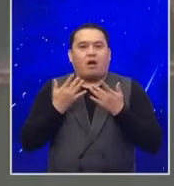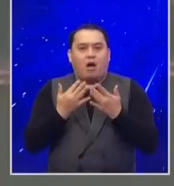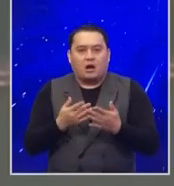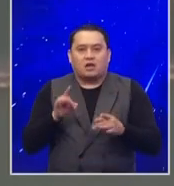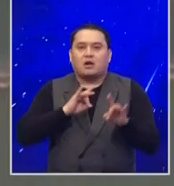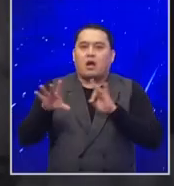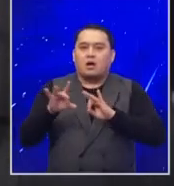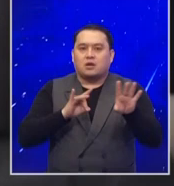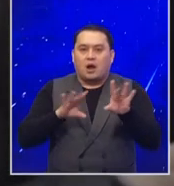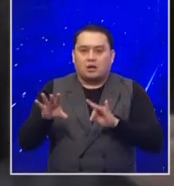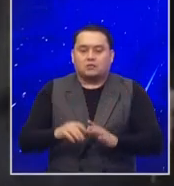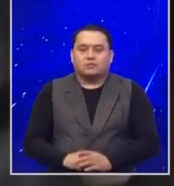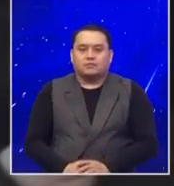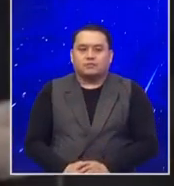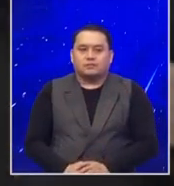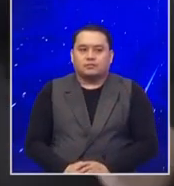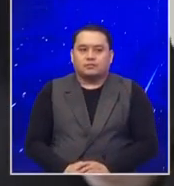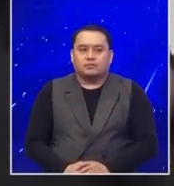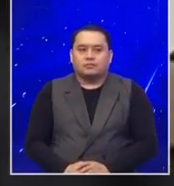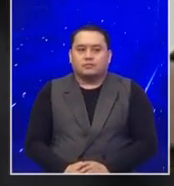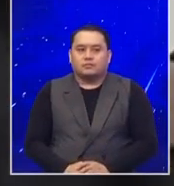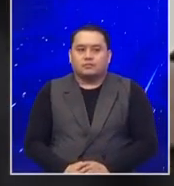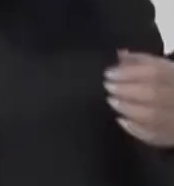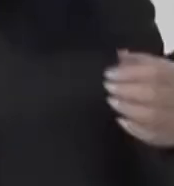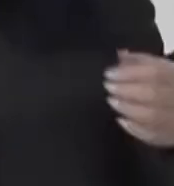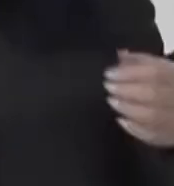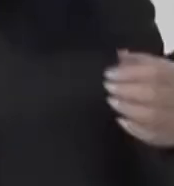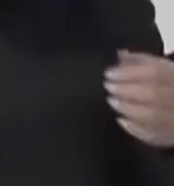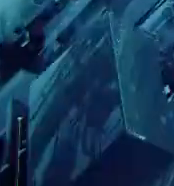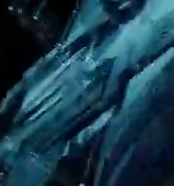в рекламной сфере, пророчат эксперты.